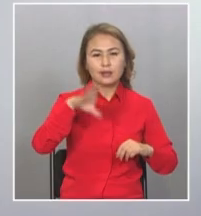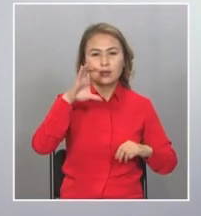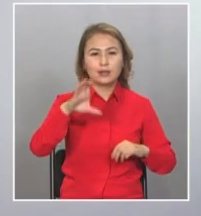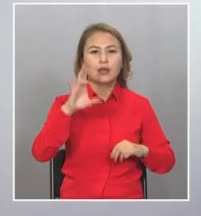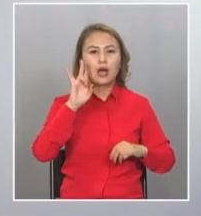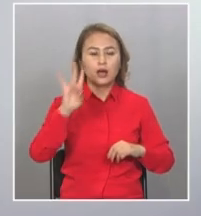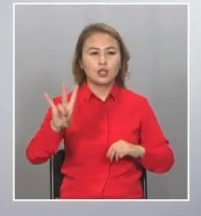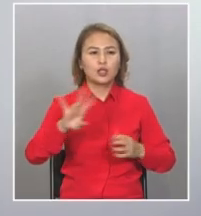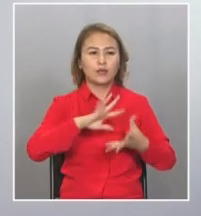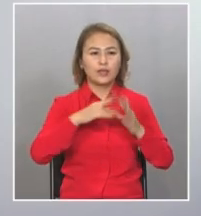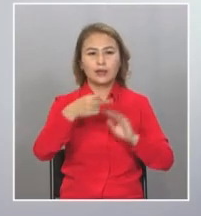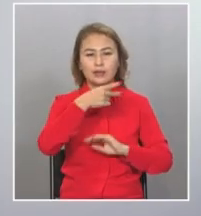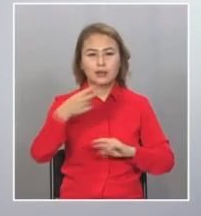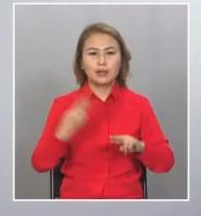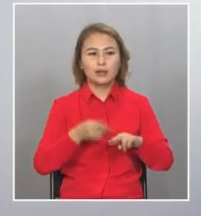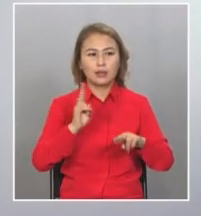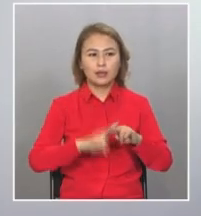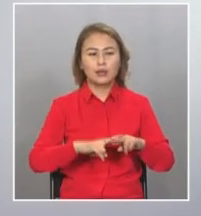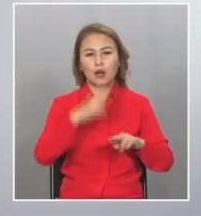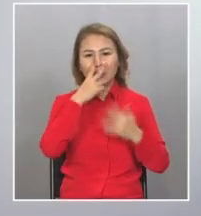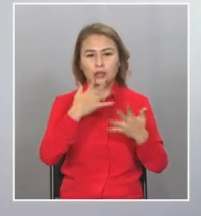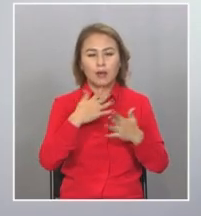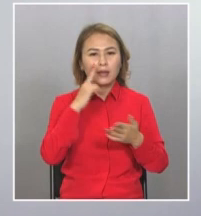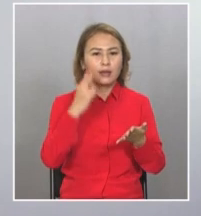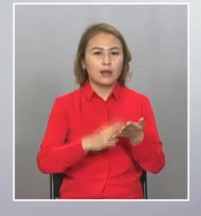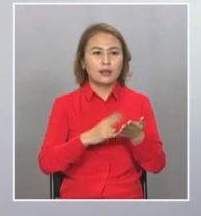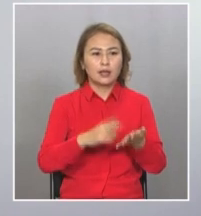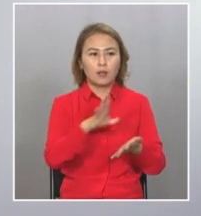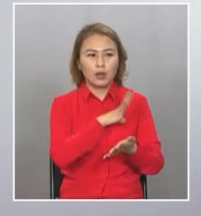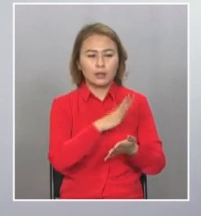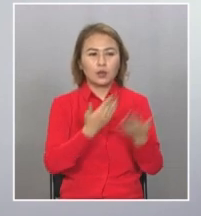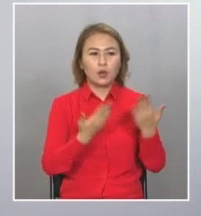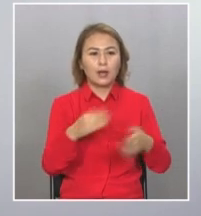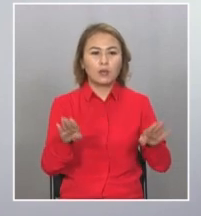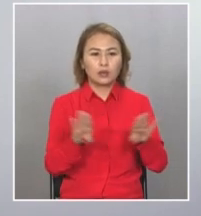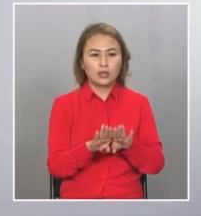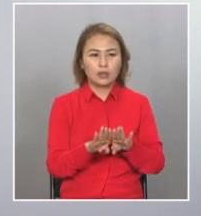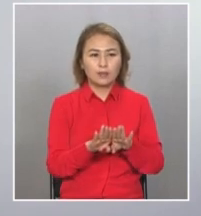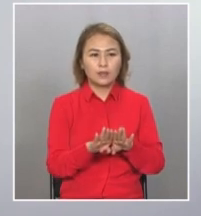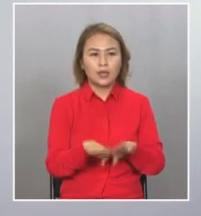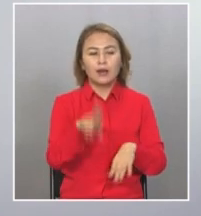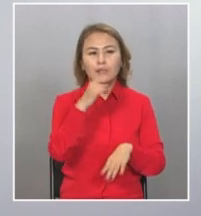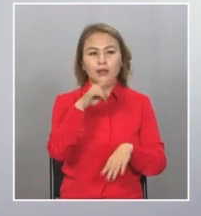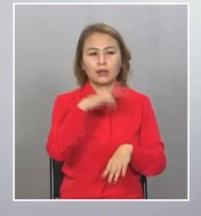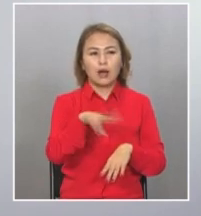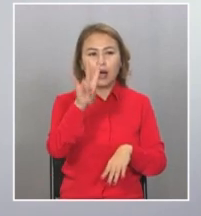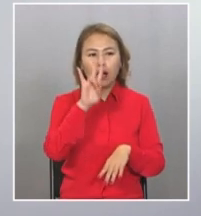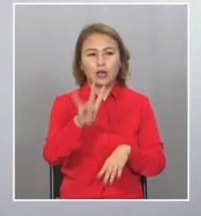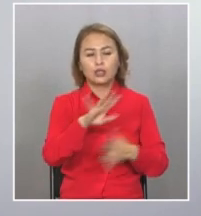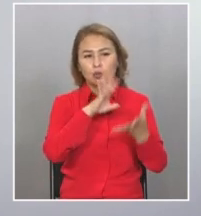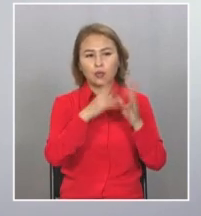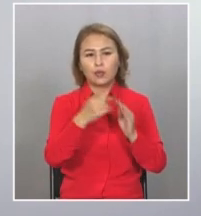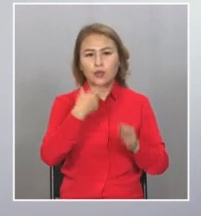DCH тік бұрышты үш бұрышына тең екенін біз өткен сабақтарда дәлелдеген болатынбыз. Олай болса, DH пен AK